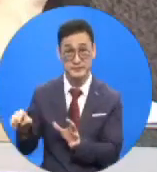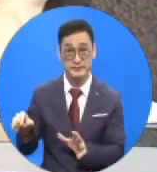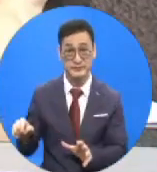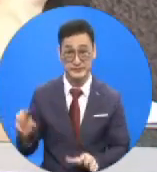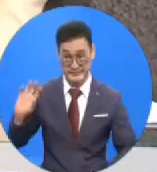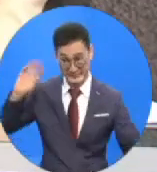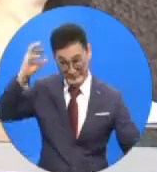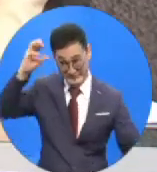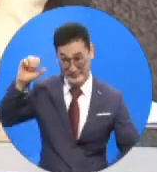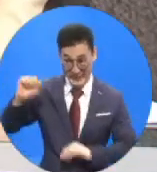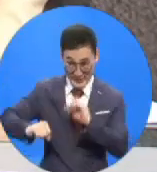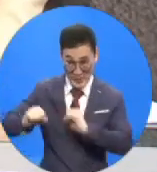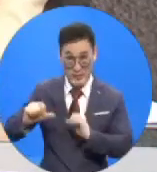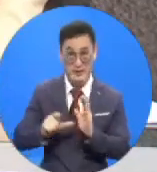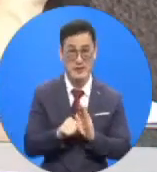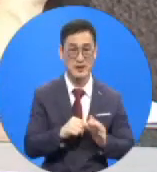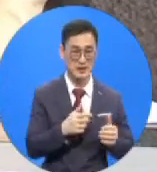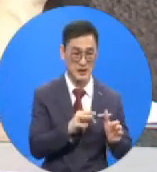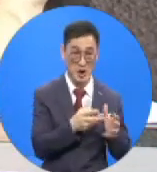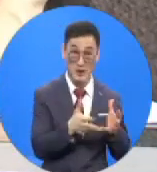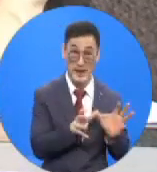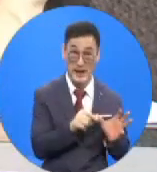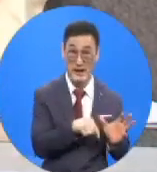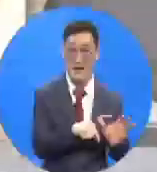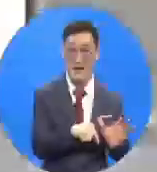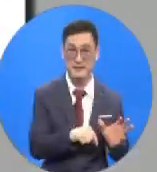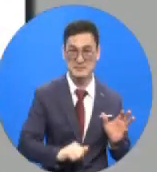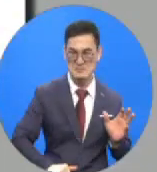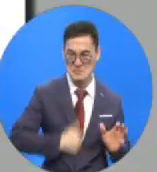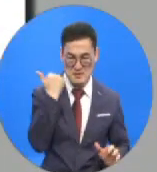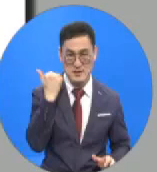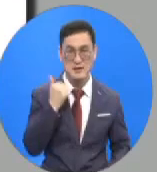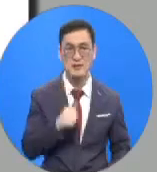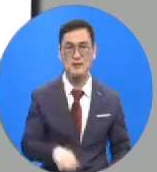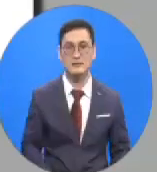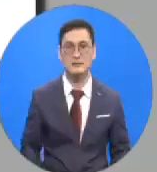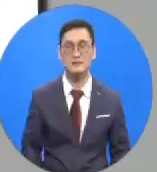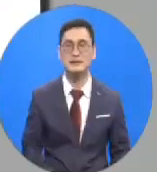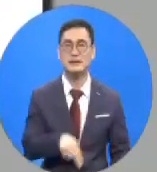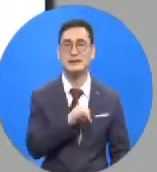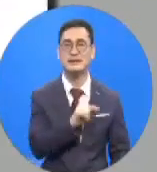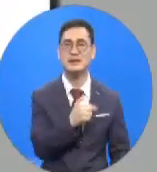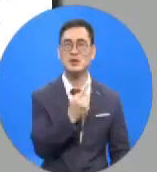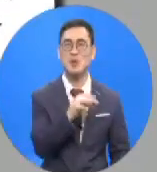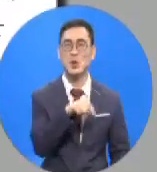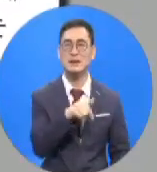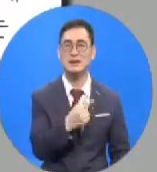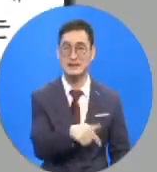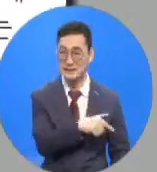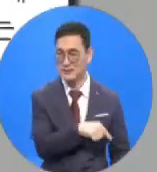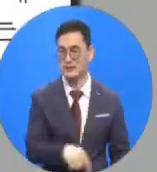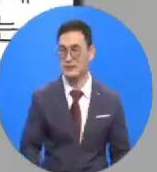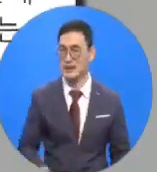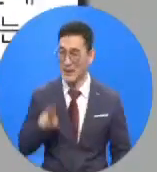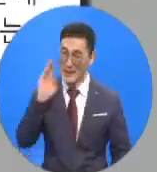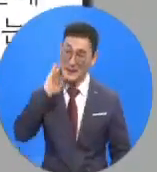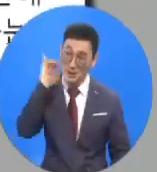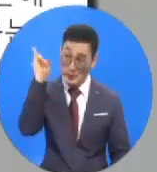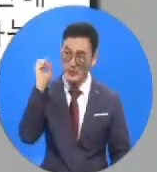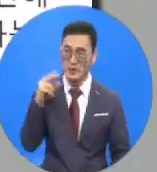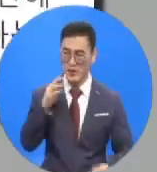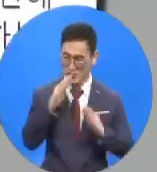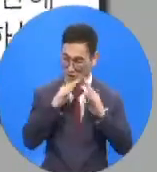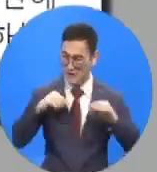키우고 있습니다 식권을 해주신 동구 의원은 박정희 전두환 체어 일단 의료비가 파업을 생각이나